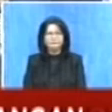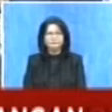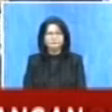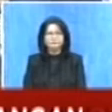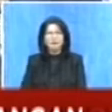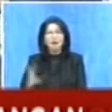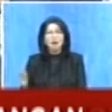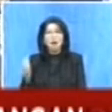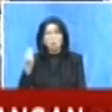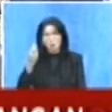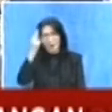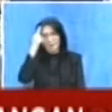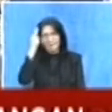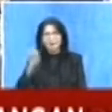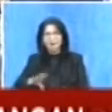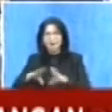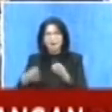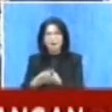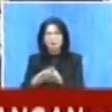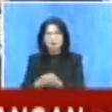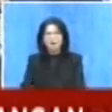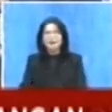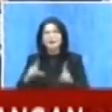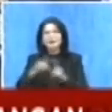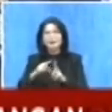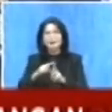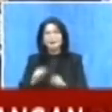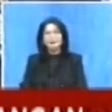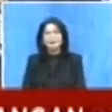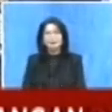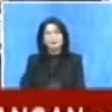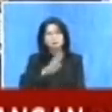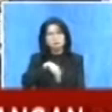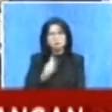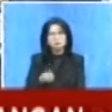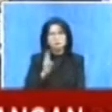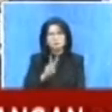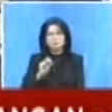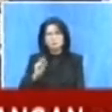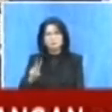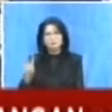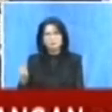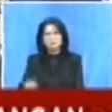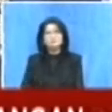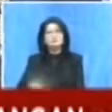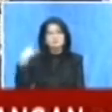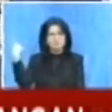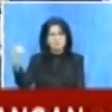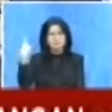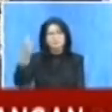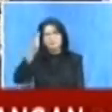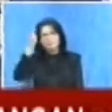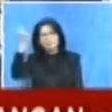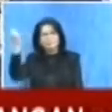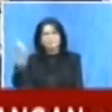Ketua, pimpinan, dan anggota Dewan yang saya hormati, pada tahun 2022, pemerintah